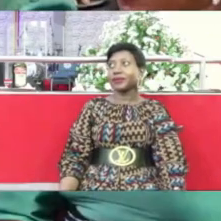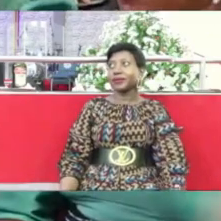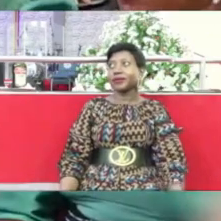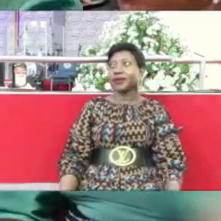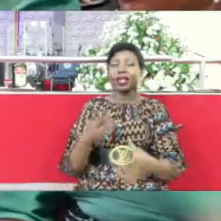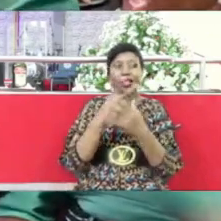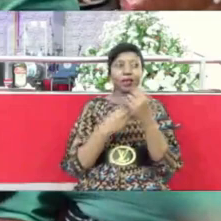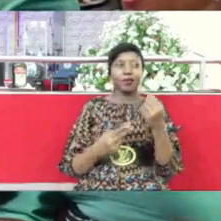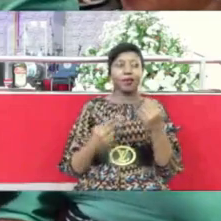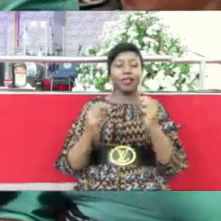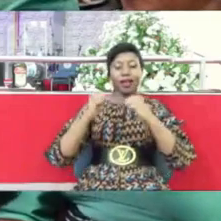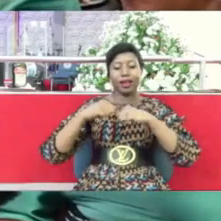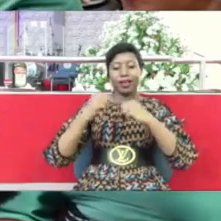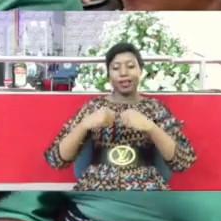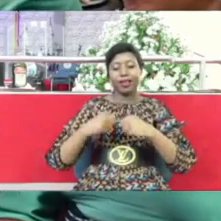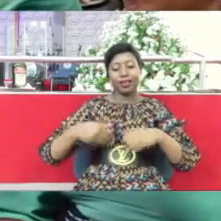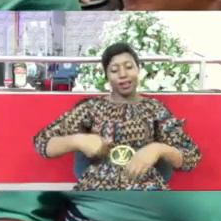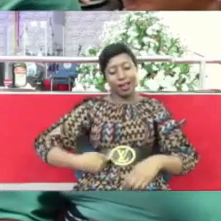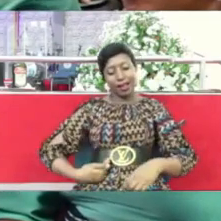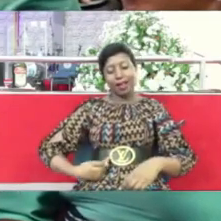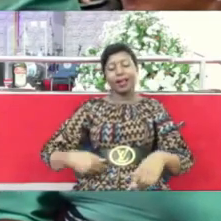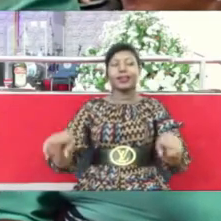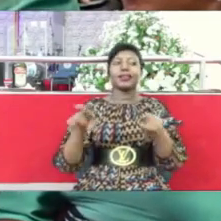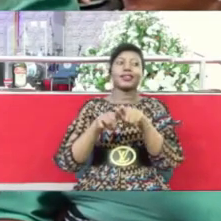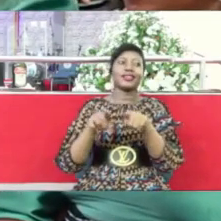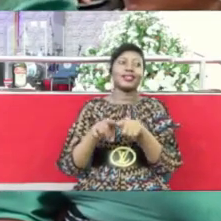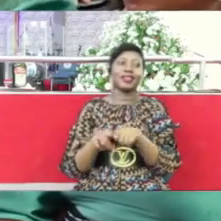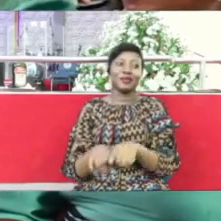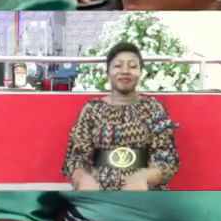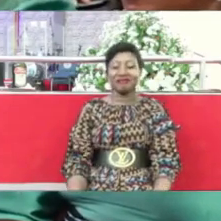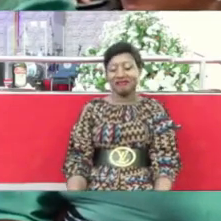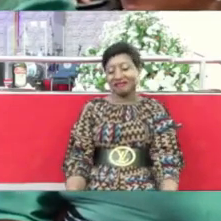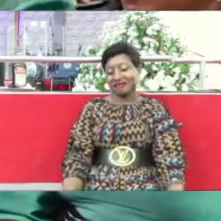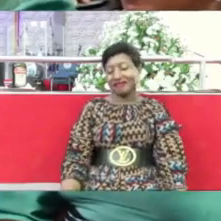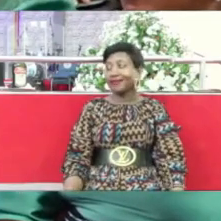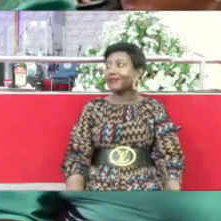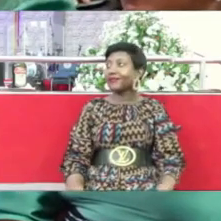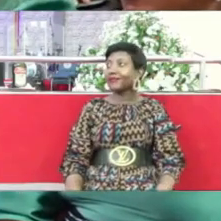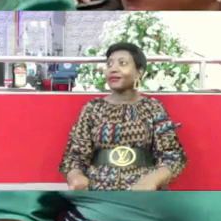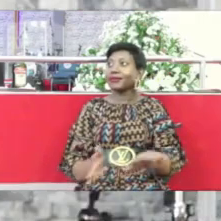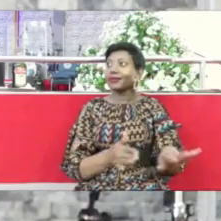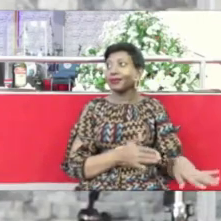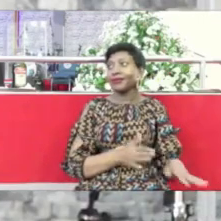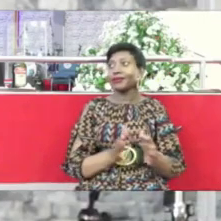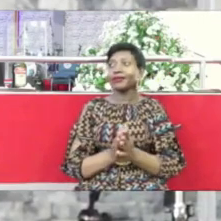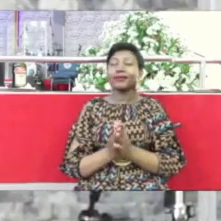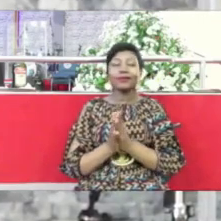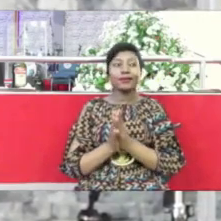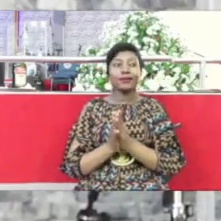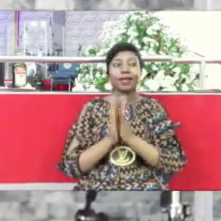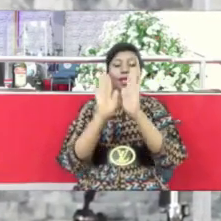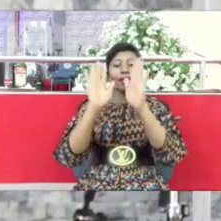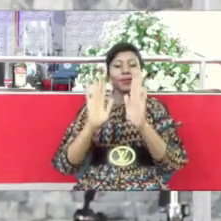ni hunger is hunger. Sasa wacha nisiingilie huko nisipotee sana. The point that I'm bringing is it doesn't